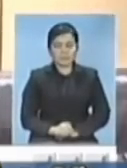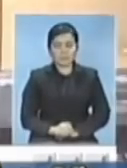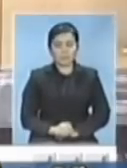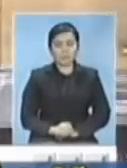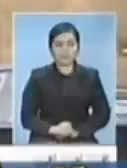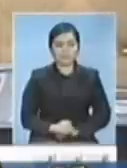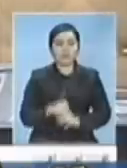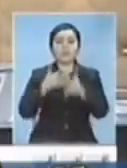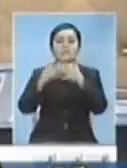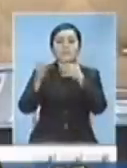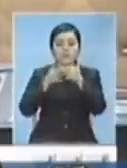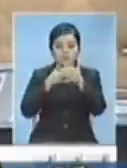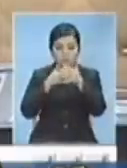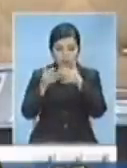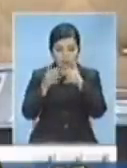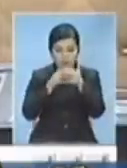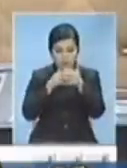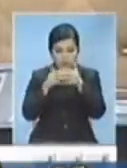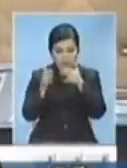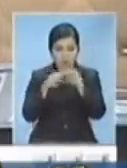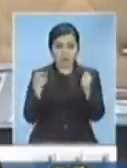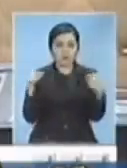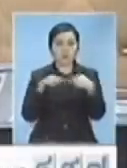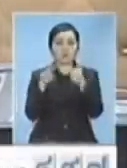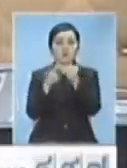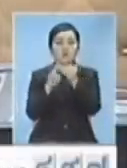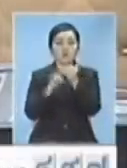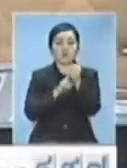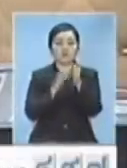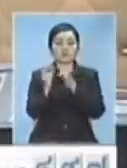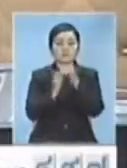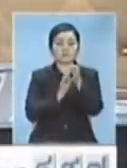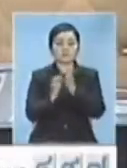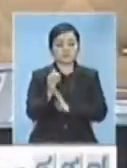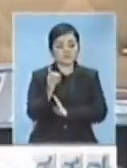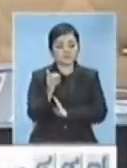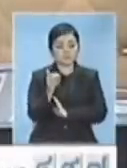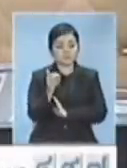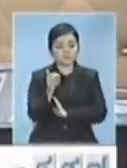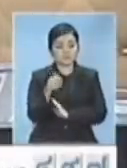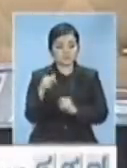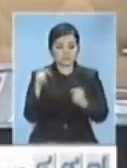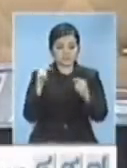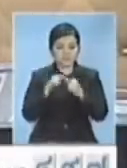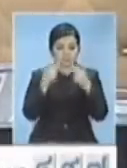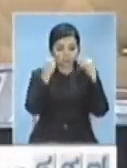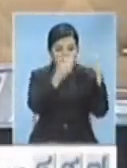ไม่เป็นไรครับเป็นสิทธิที่ท่านรองนายกจะตอบนะครับเพราะ